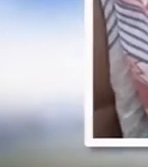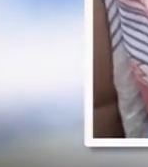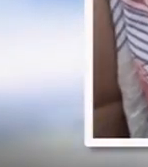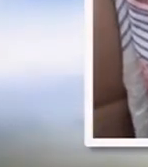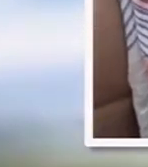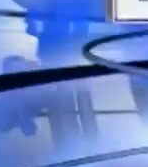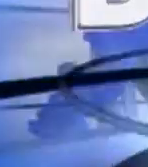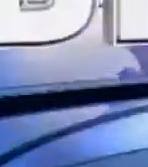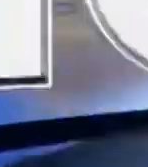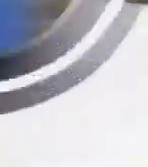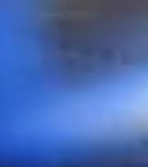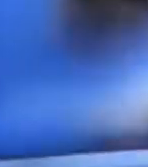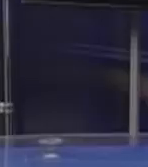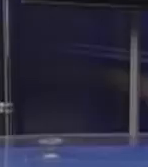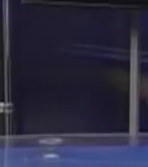3-го ступеня».